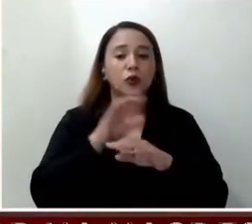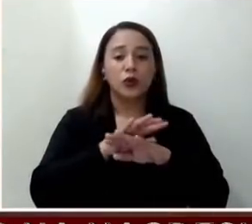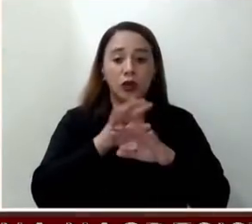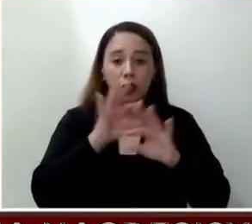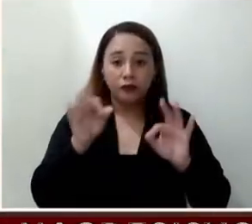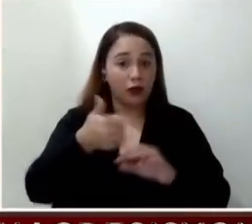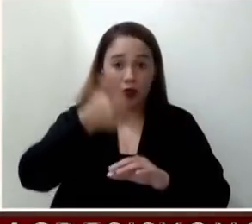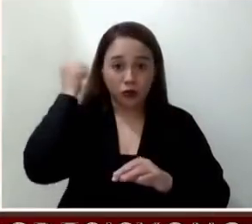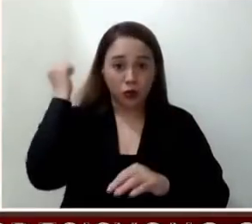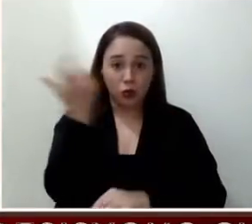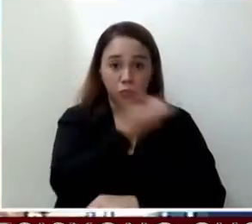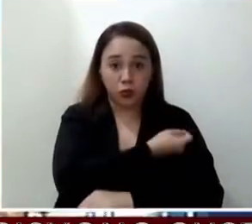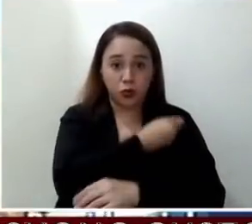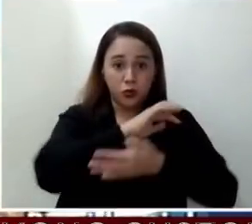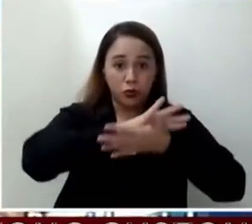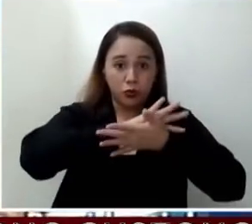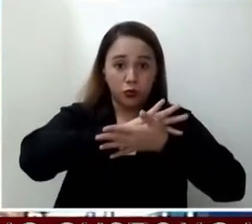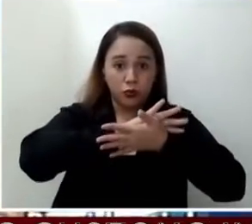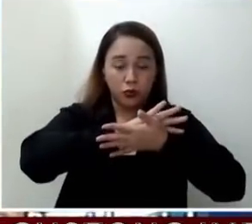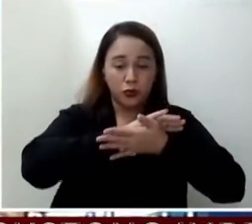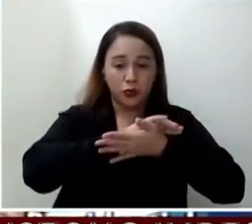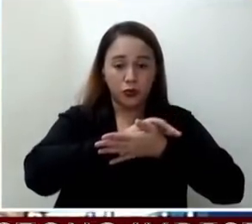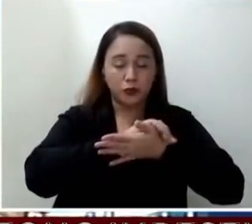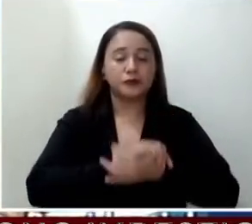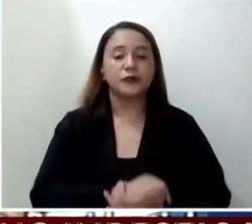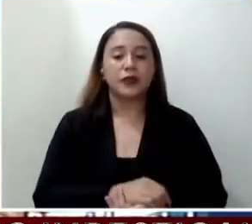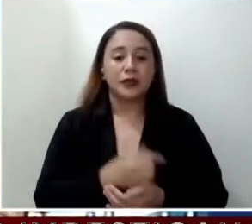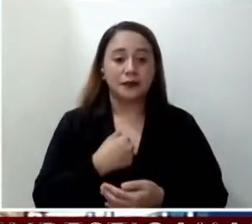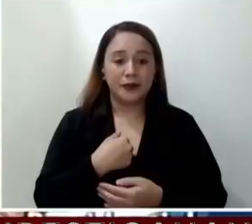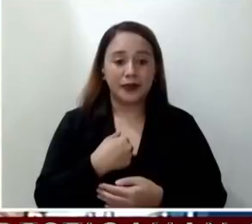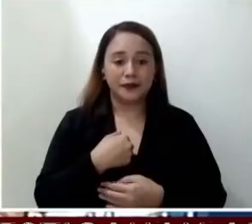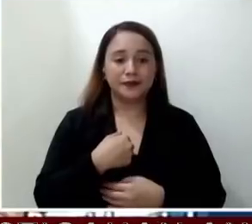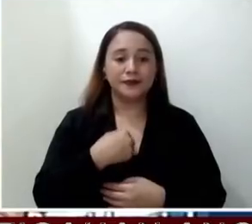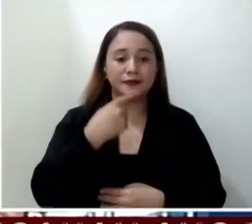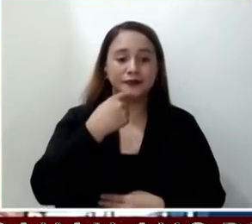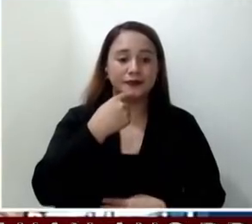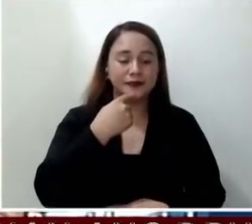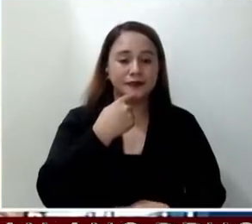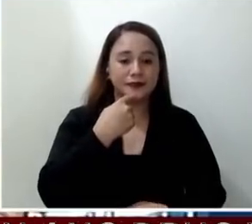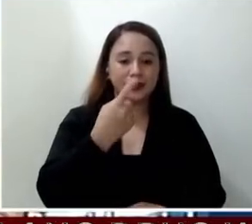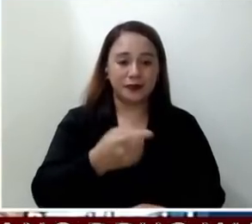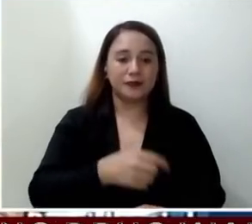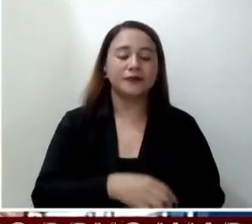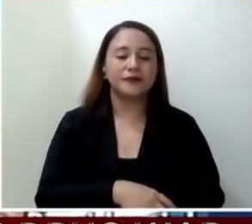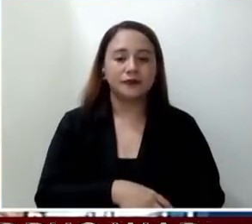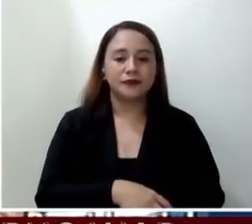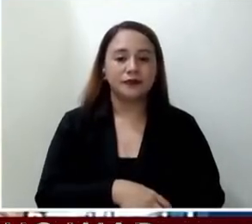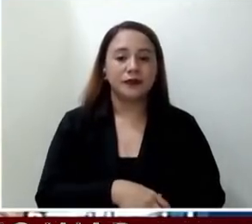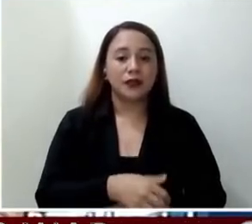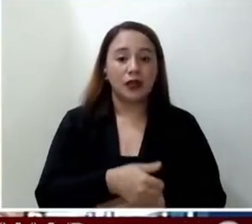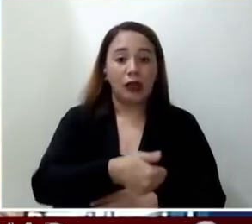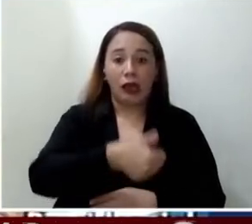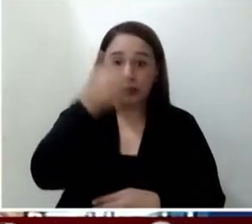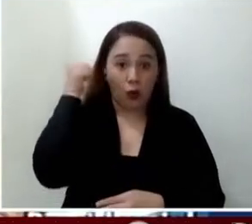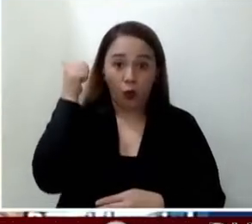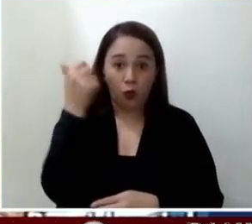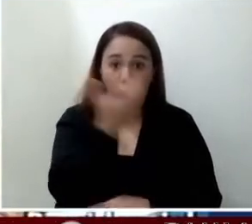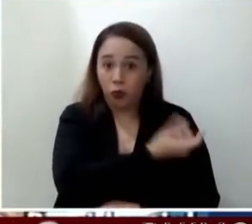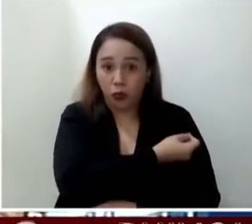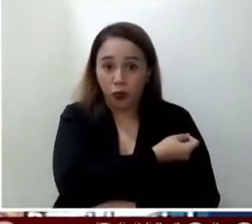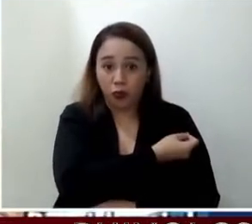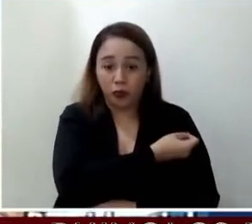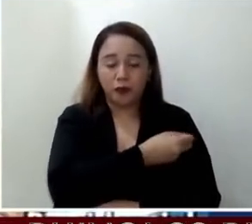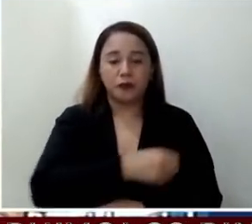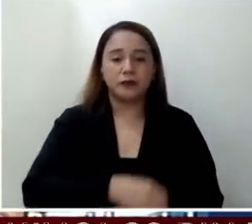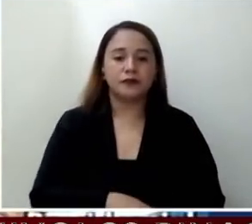ng COVID vaccines. So ngayon, sabihin ko na lang sa inyo, yung hindi magpabakuna